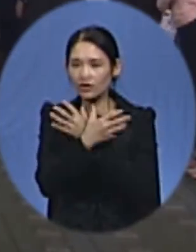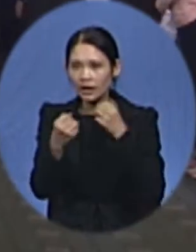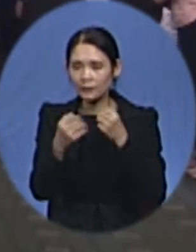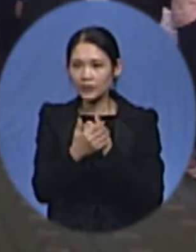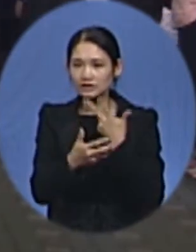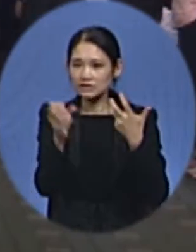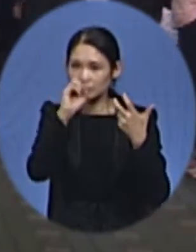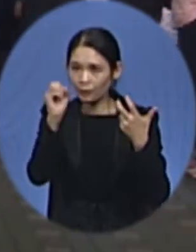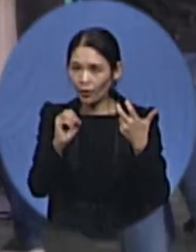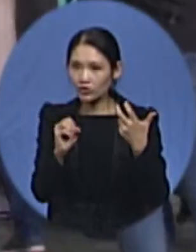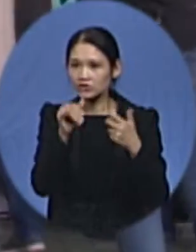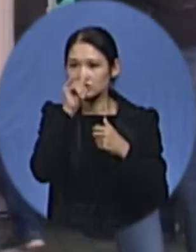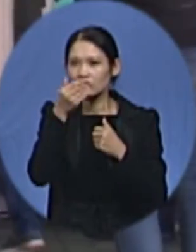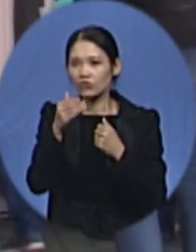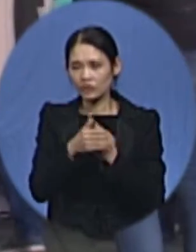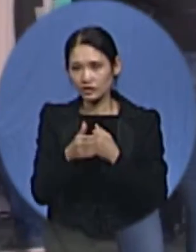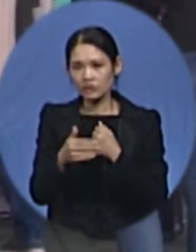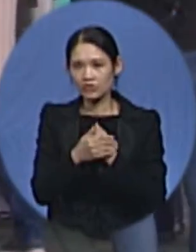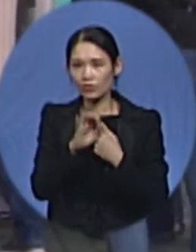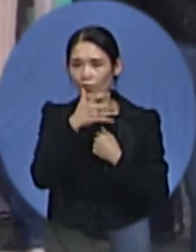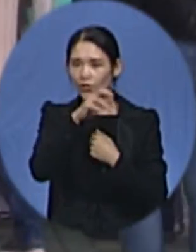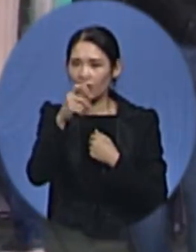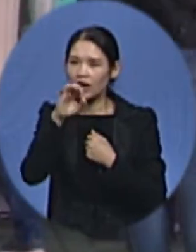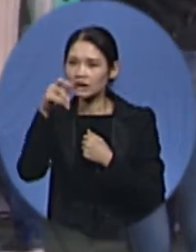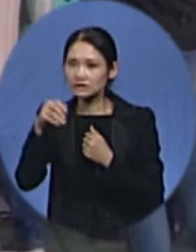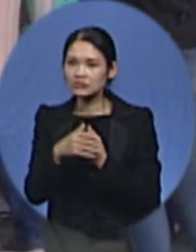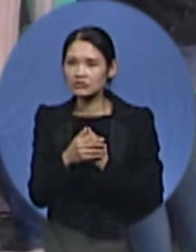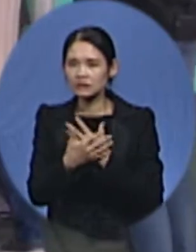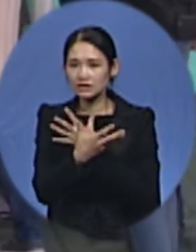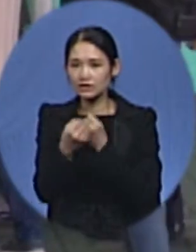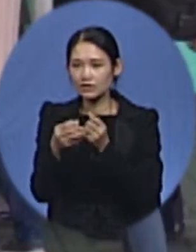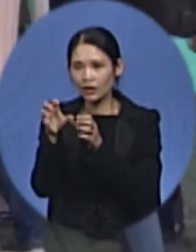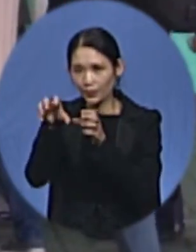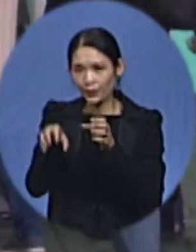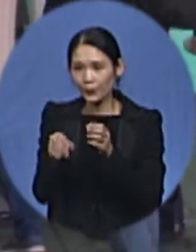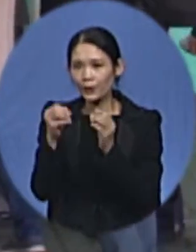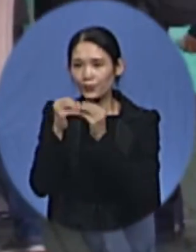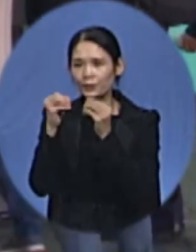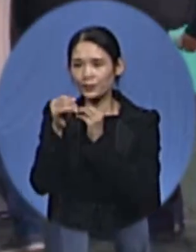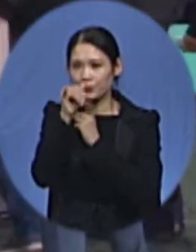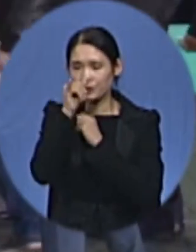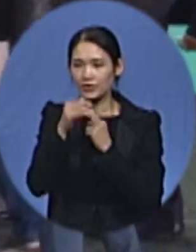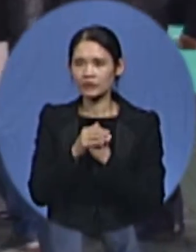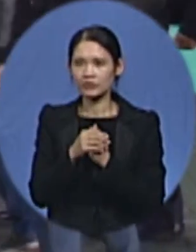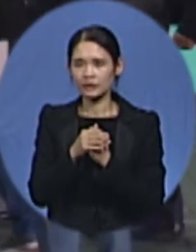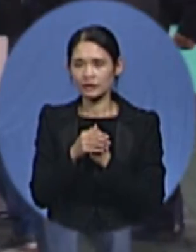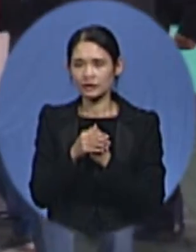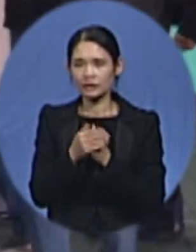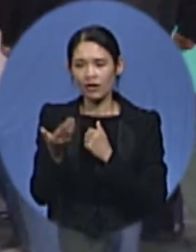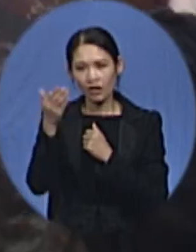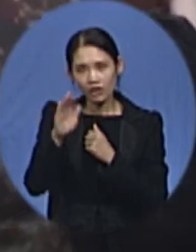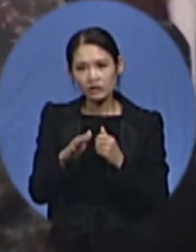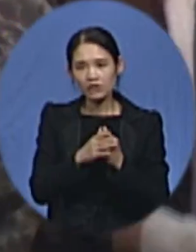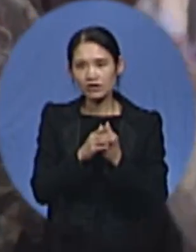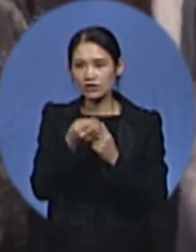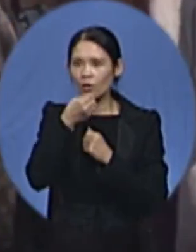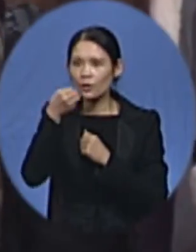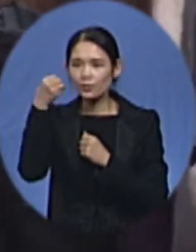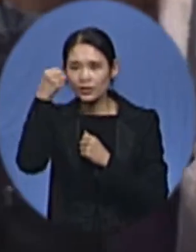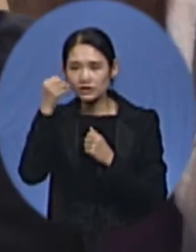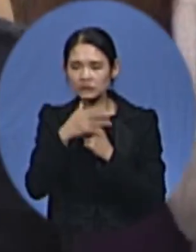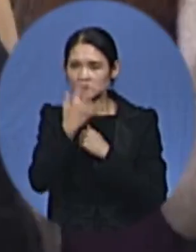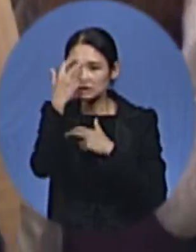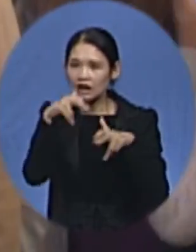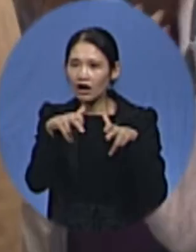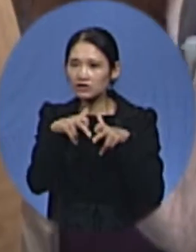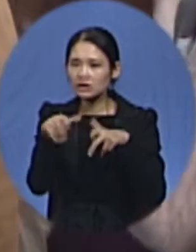70% 배정돼 코레일과 SR이 별도 예매 전용 홈페이지를 개설했습니다. 하지만 해당 홈페이지는